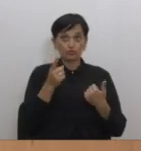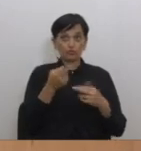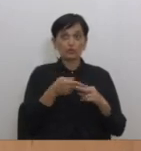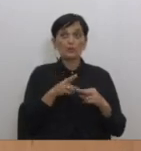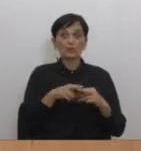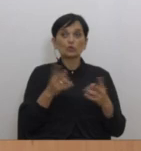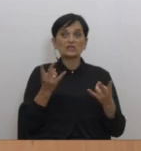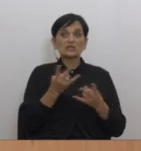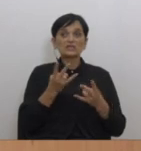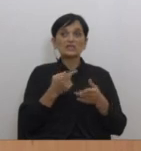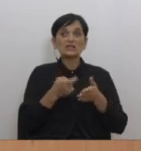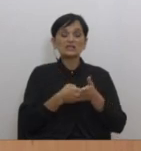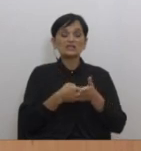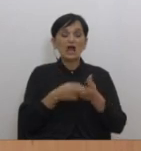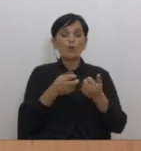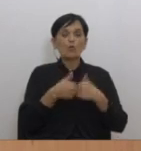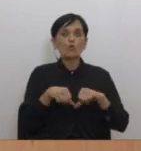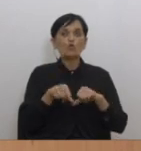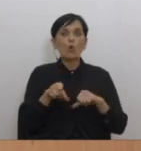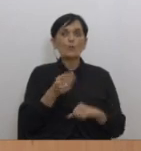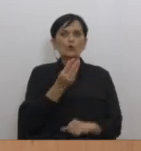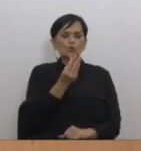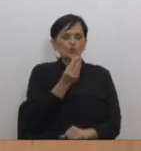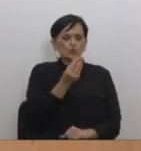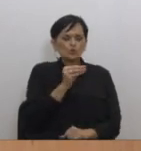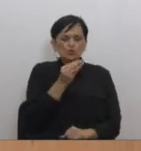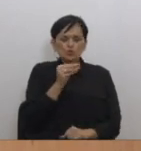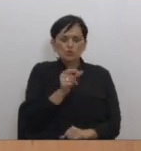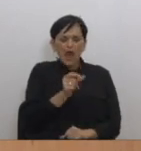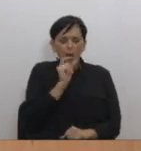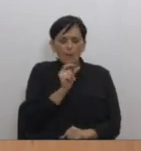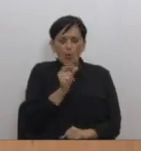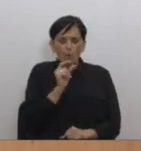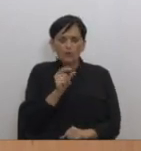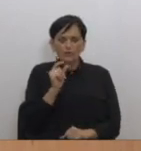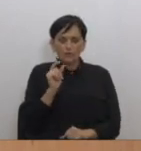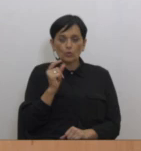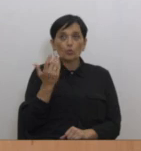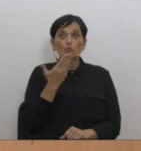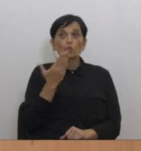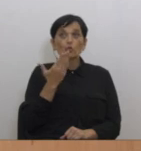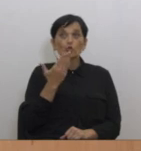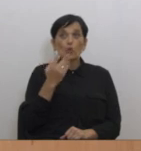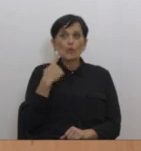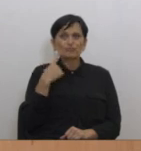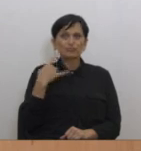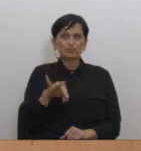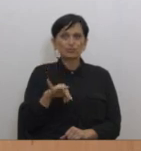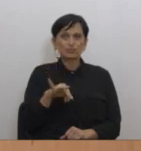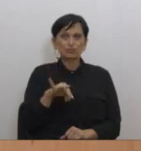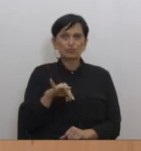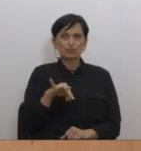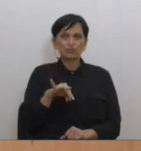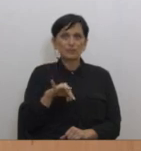საჭირო საგამოძიებო კომისია, რომ წუთობრივად ამოვიღოთ, რომელმა უტიფარმა,